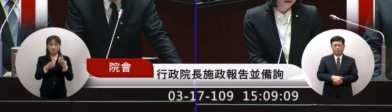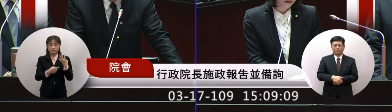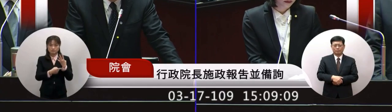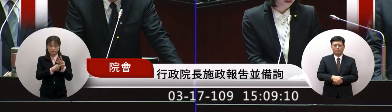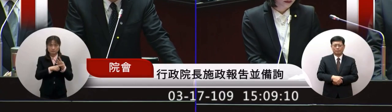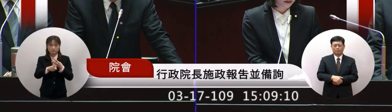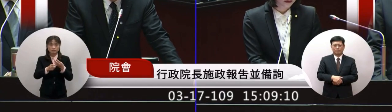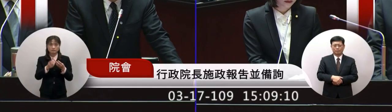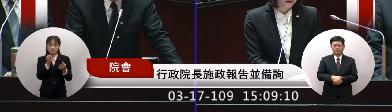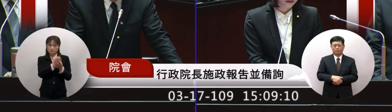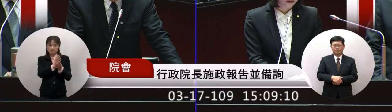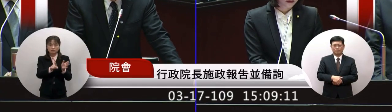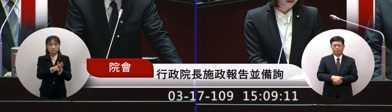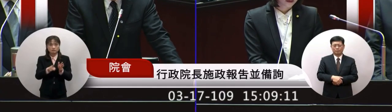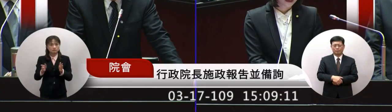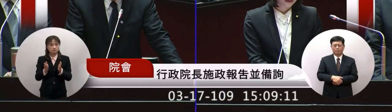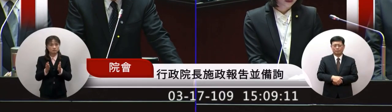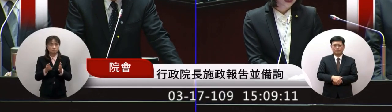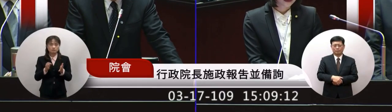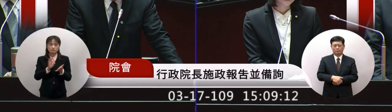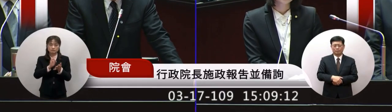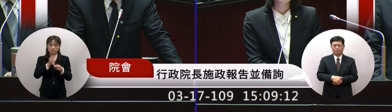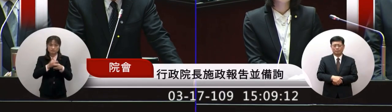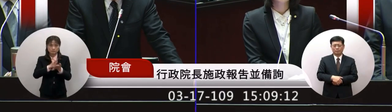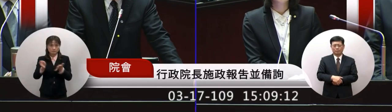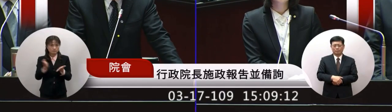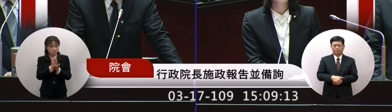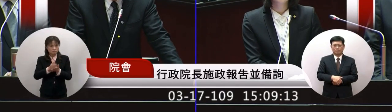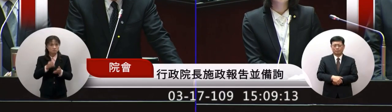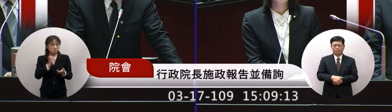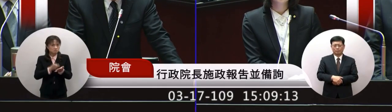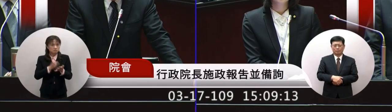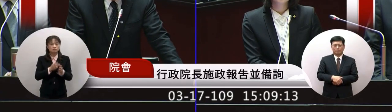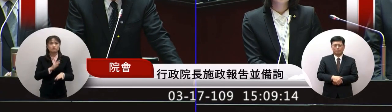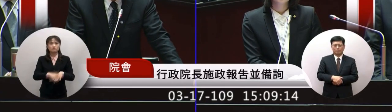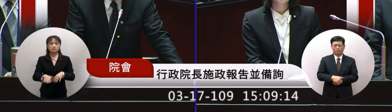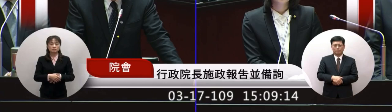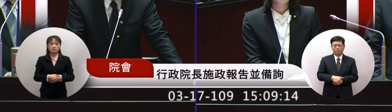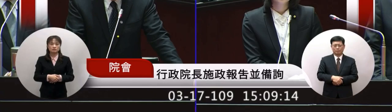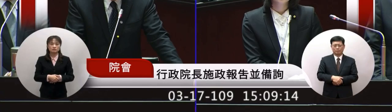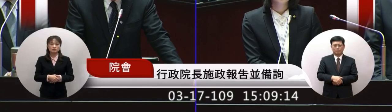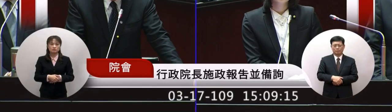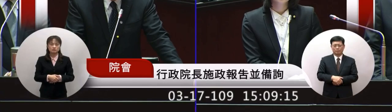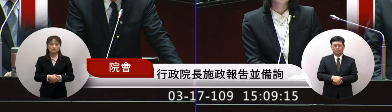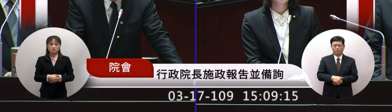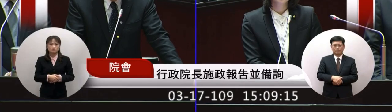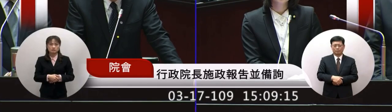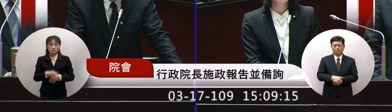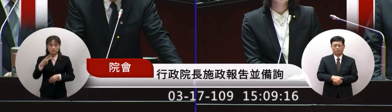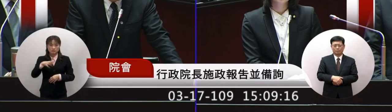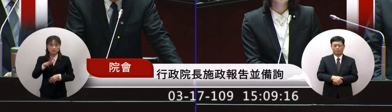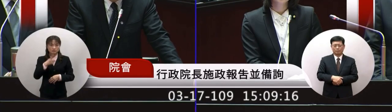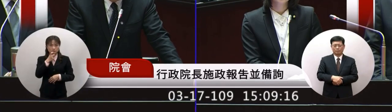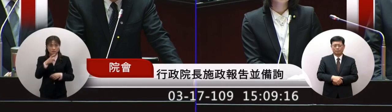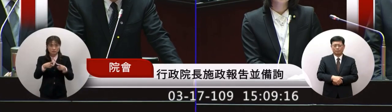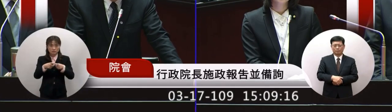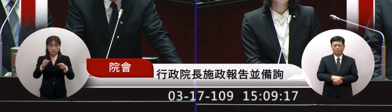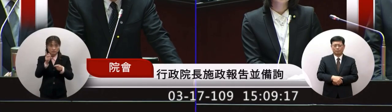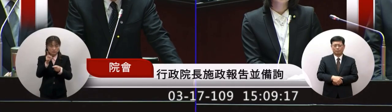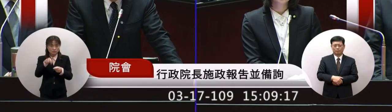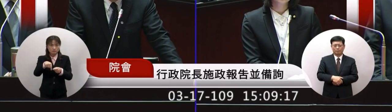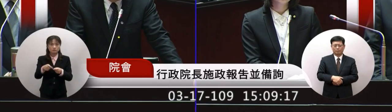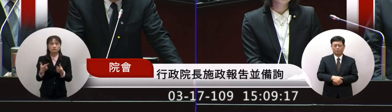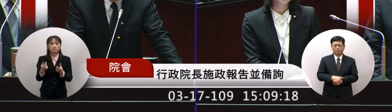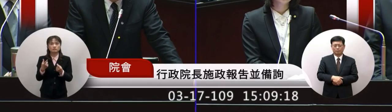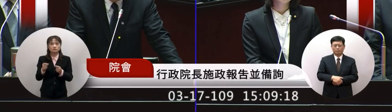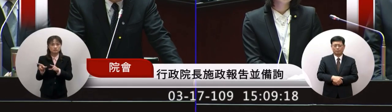也都有一些严格的要求。其实刺激市场上面绿债相关的一些信评也都是依照一般的信评。